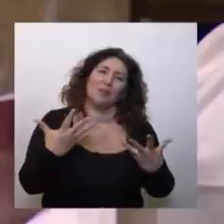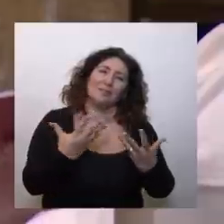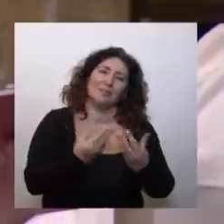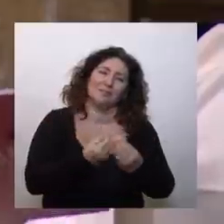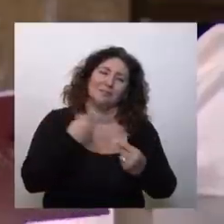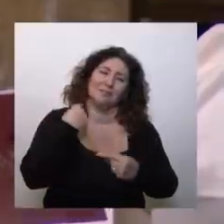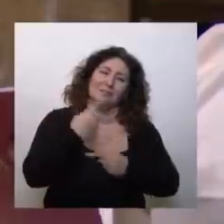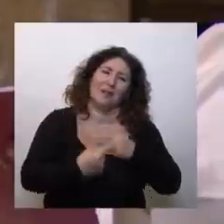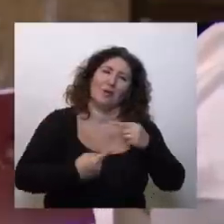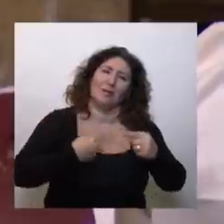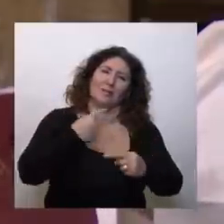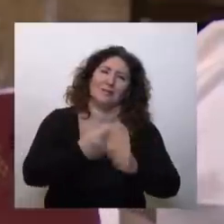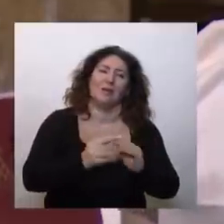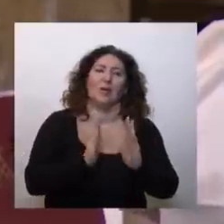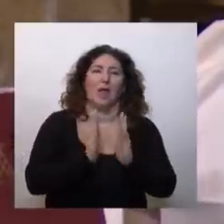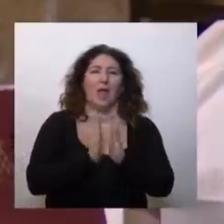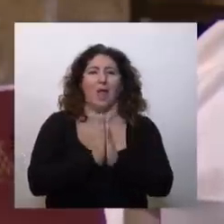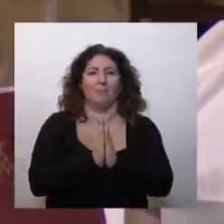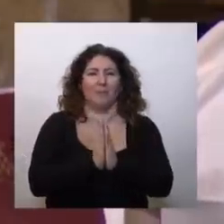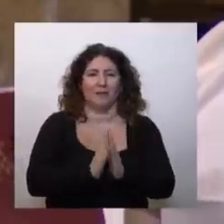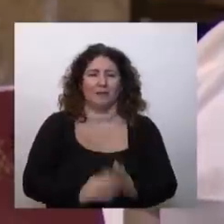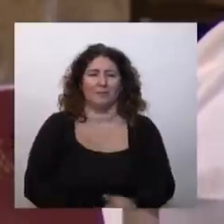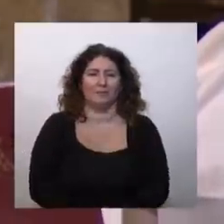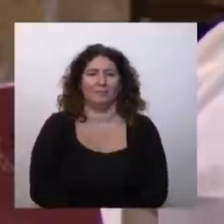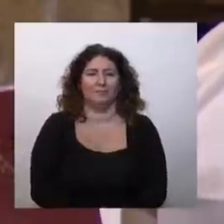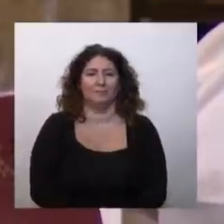i secoli dei secoli.